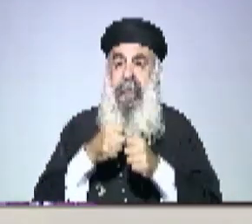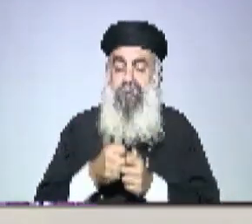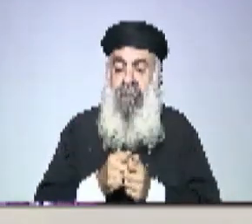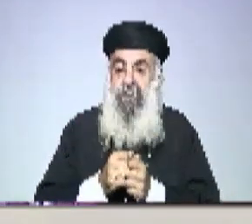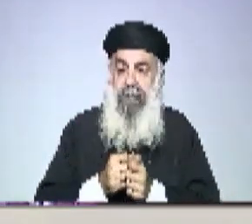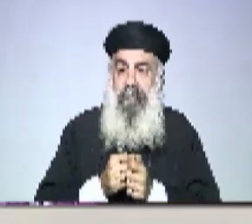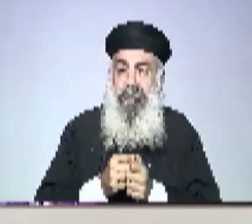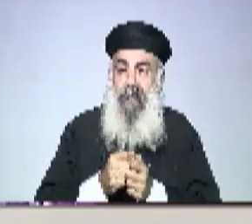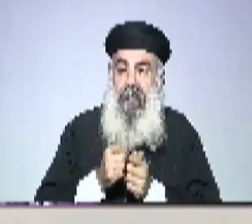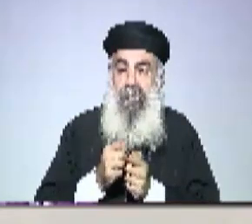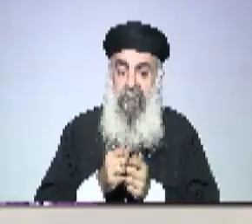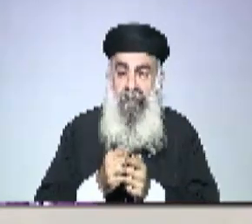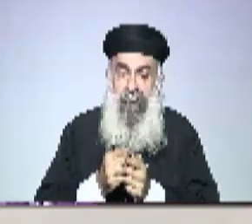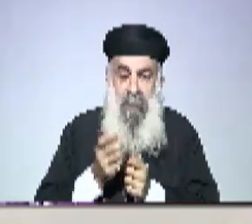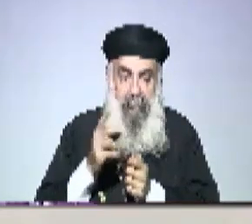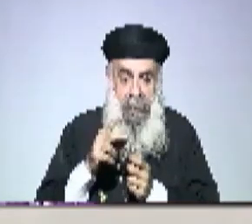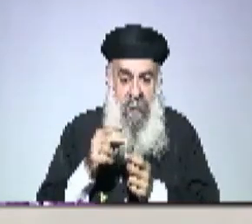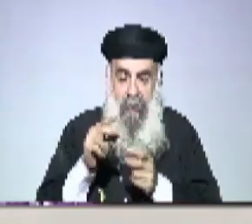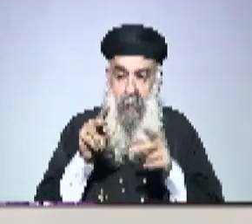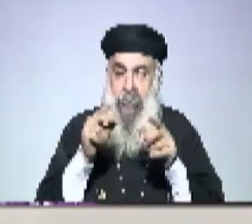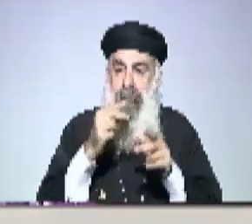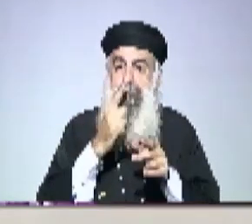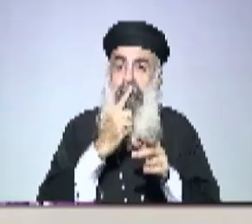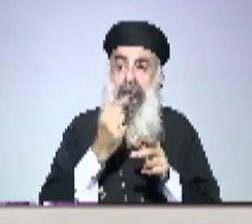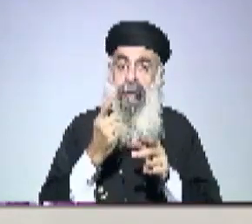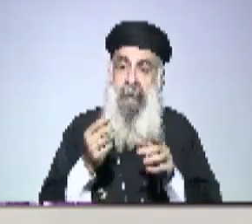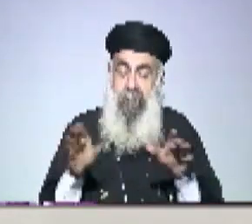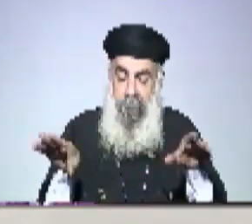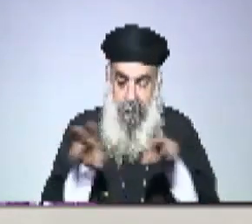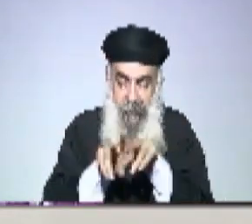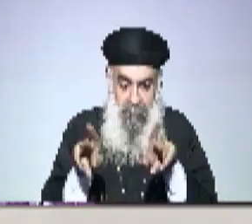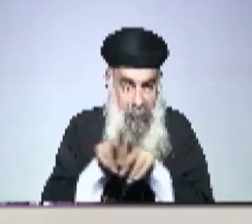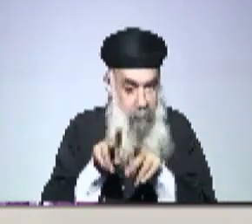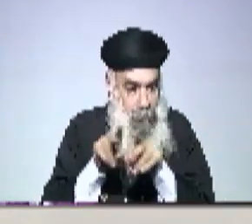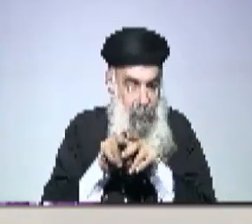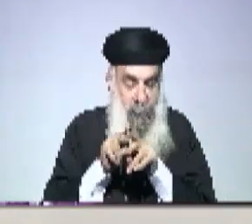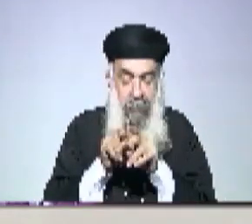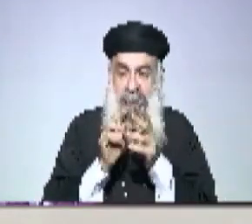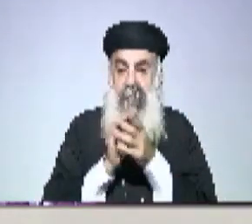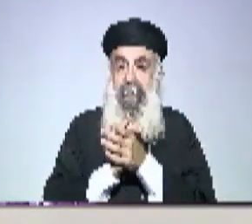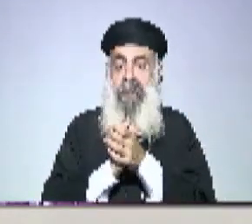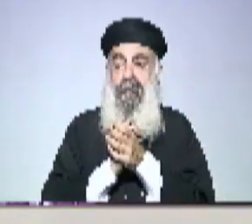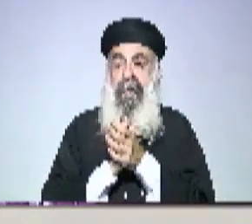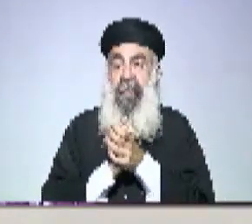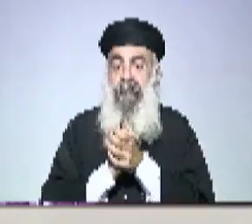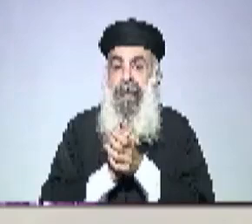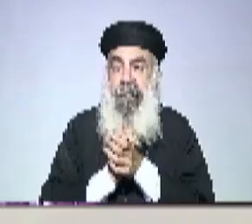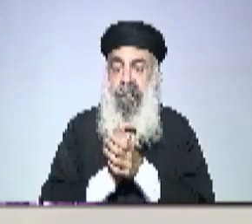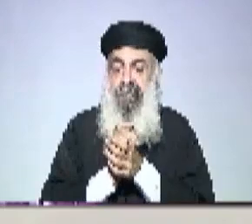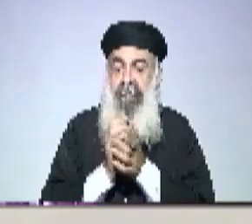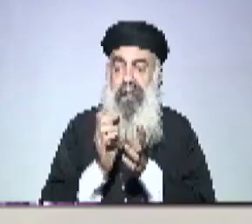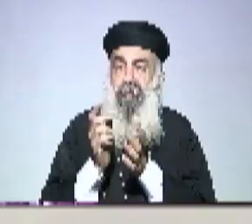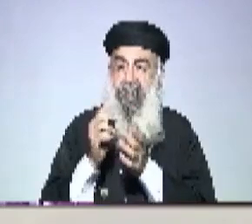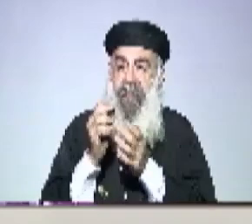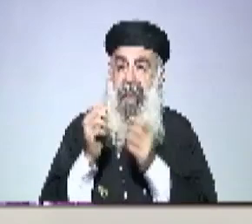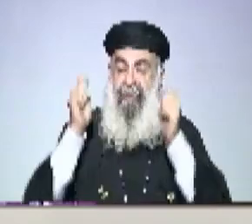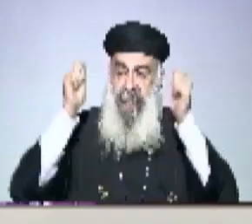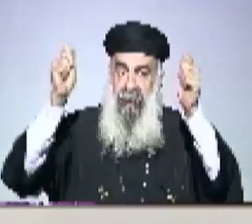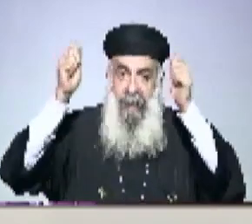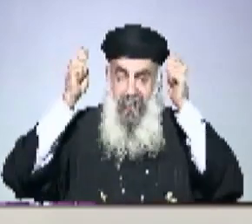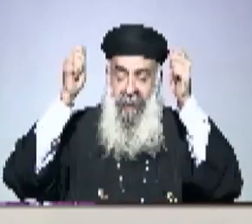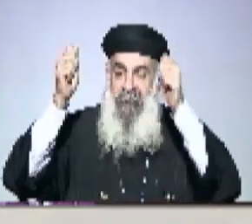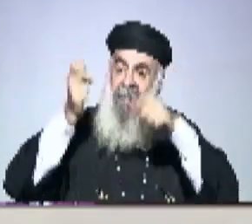والبر هو القمح مش بر الاوديه تتعطف برا البر هو القمح تهتف